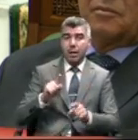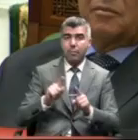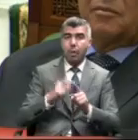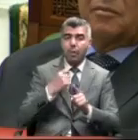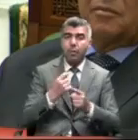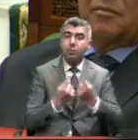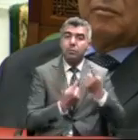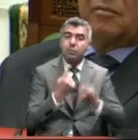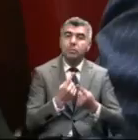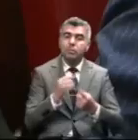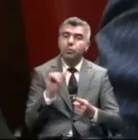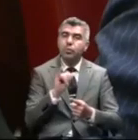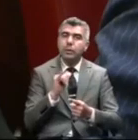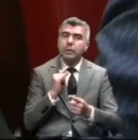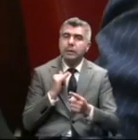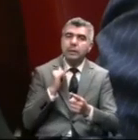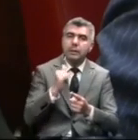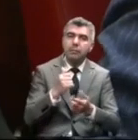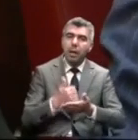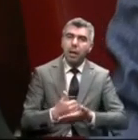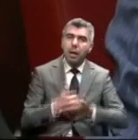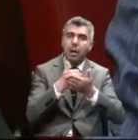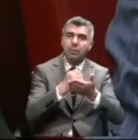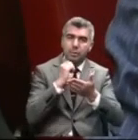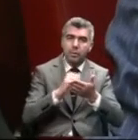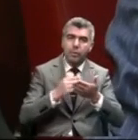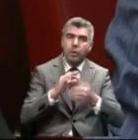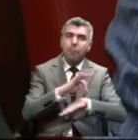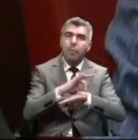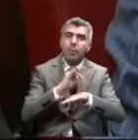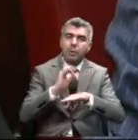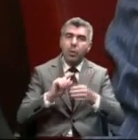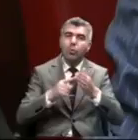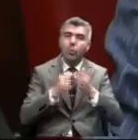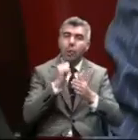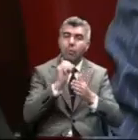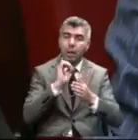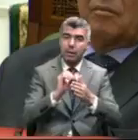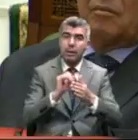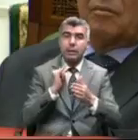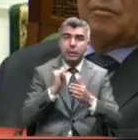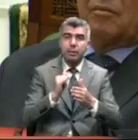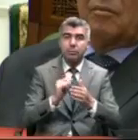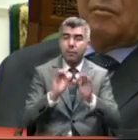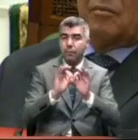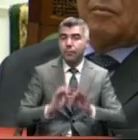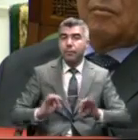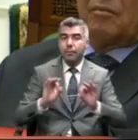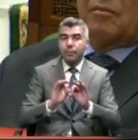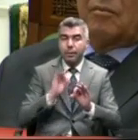الى متى غادي نبقاو اننا ندخلوا باش نساعدوا المكتب الوطني للكهرباء والماء تدخل راه